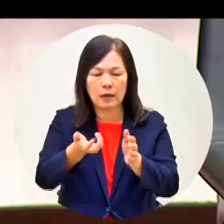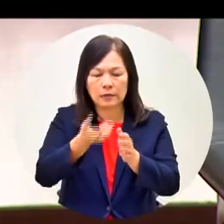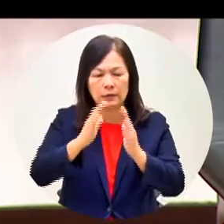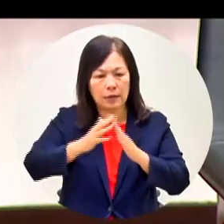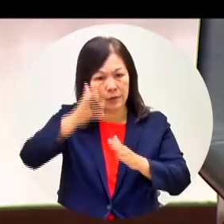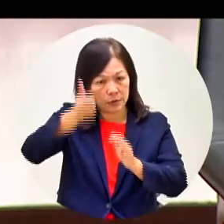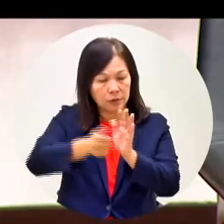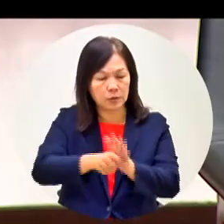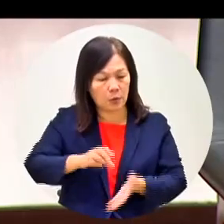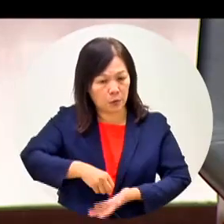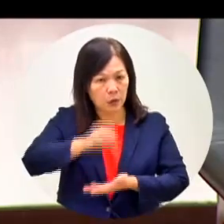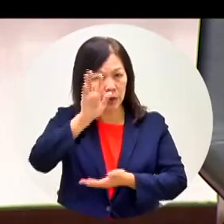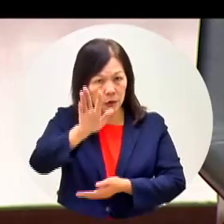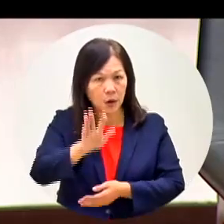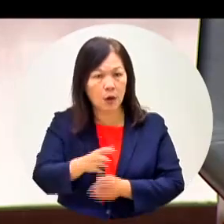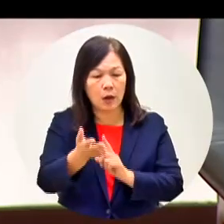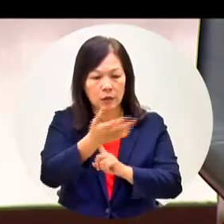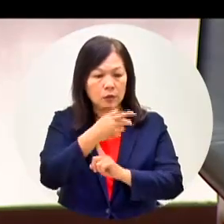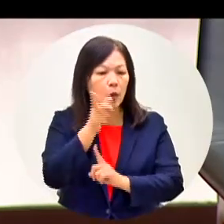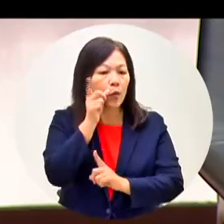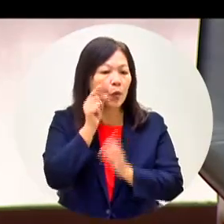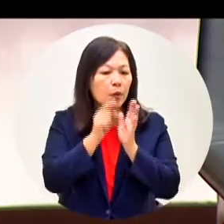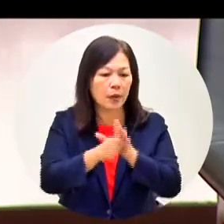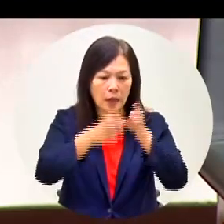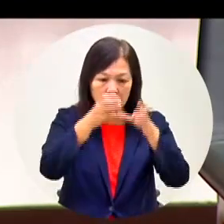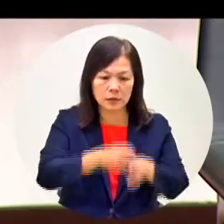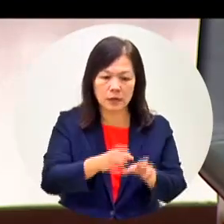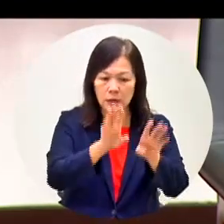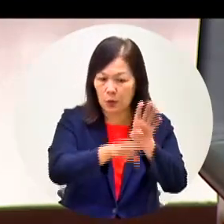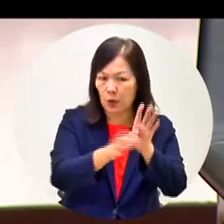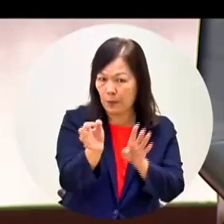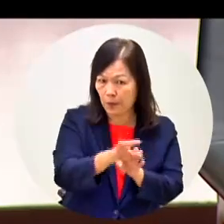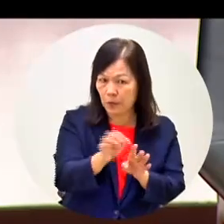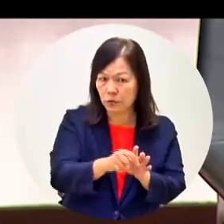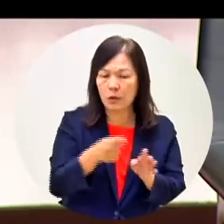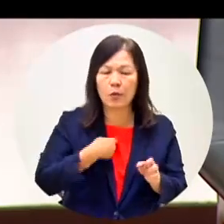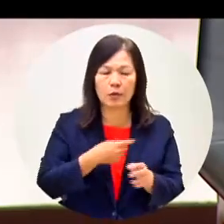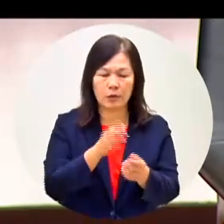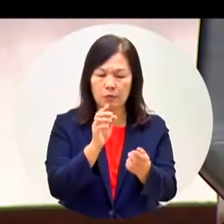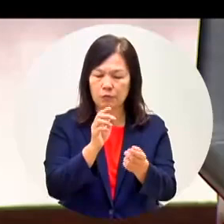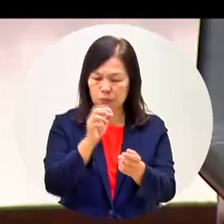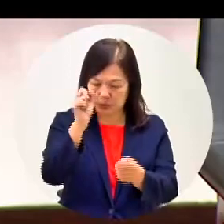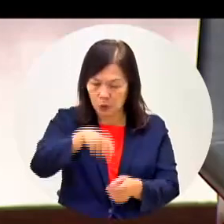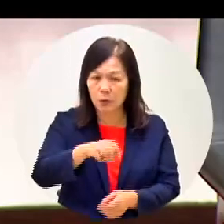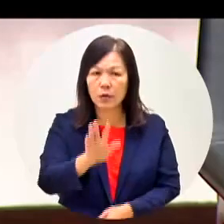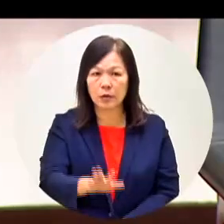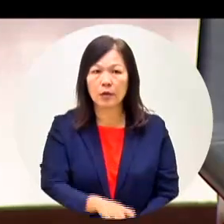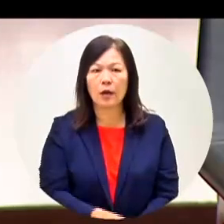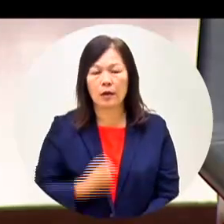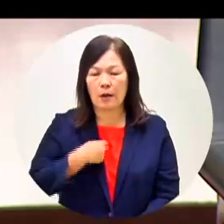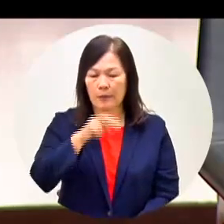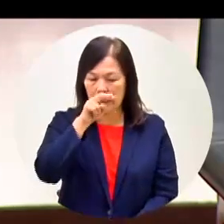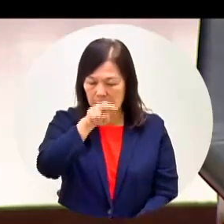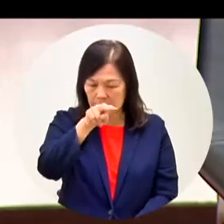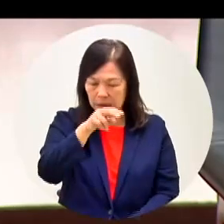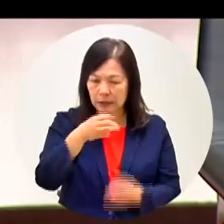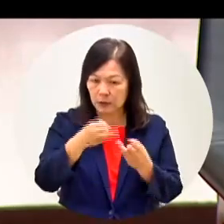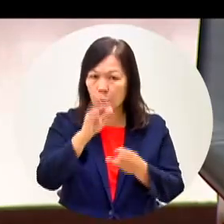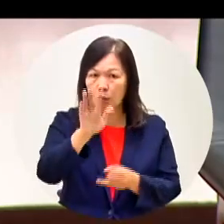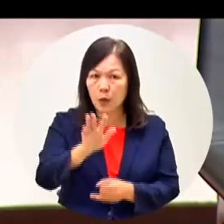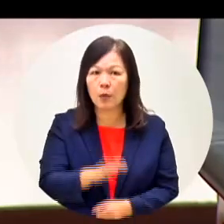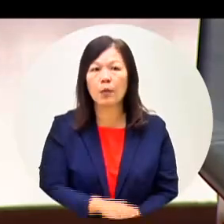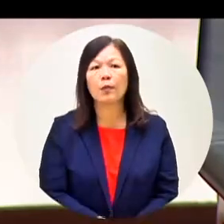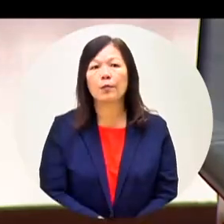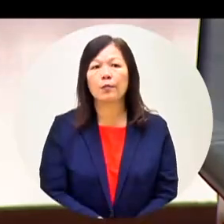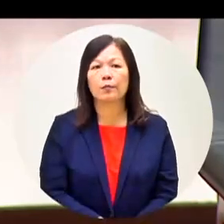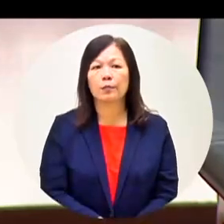立免税区，本席予以肯定，我们也希望看到成果。但很重要的一点，高雄的高雄的